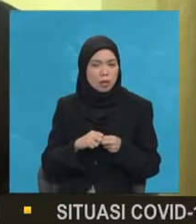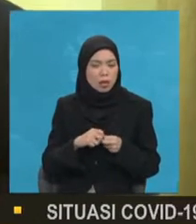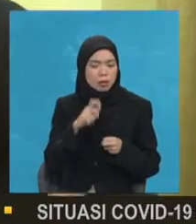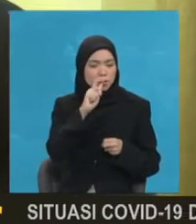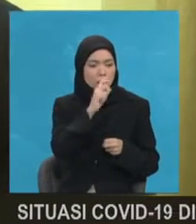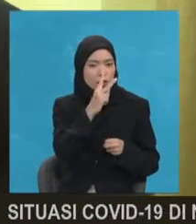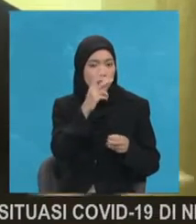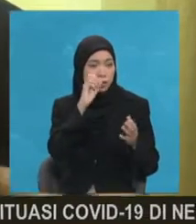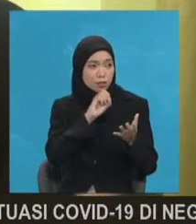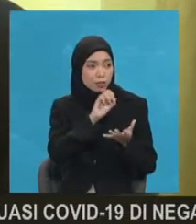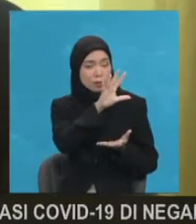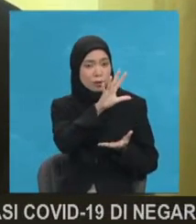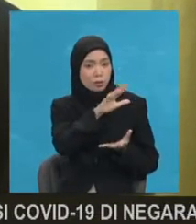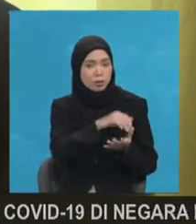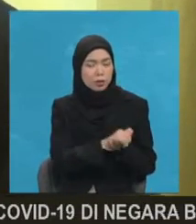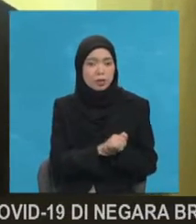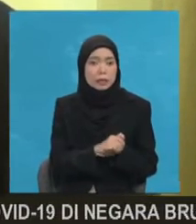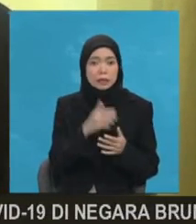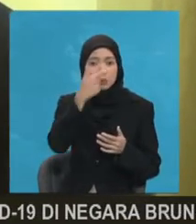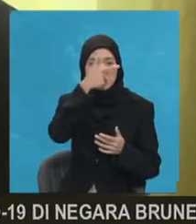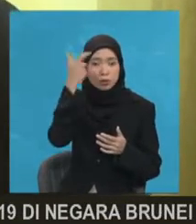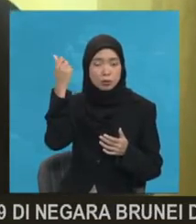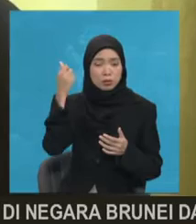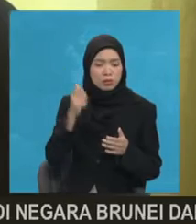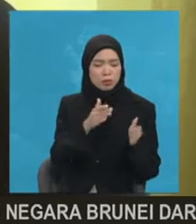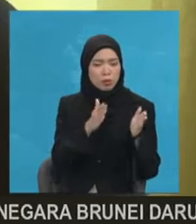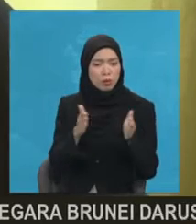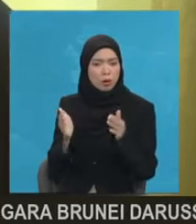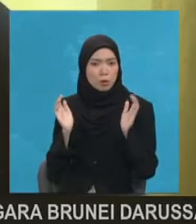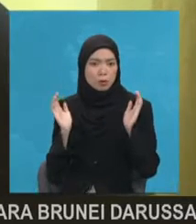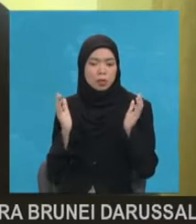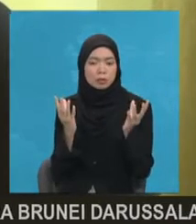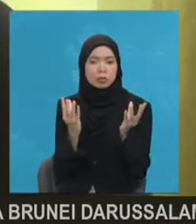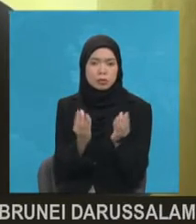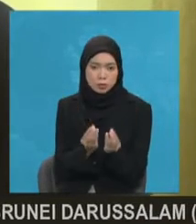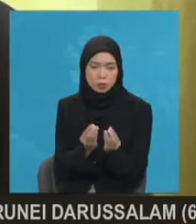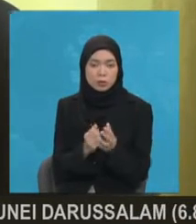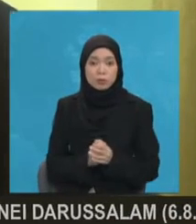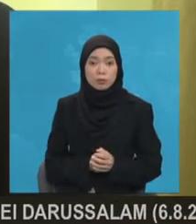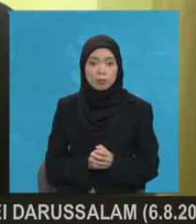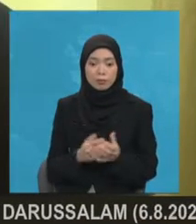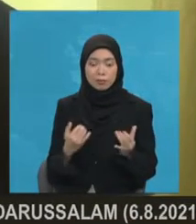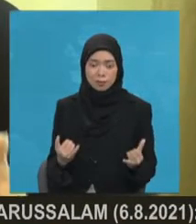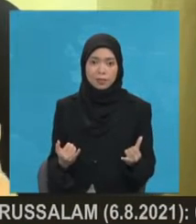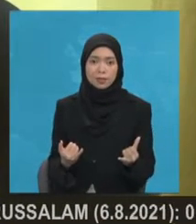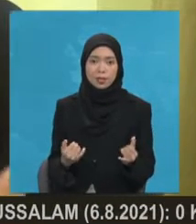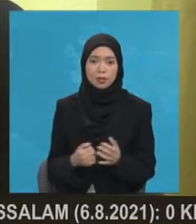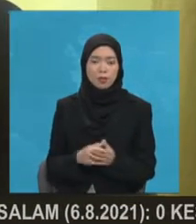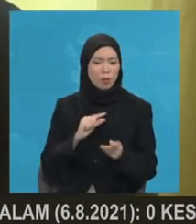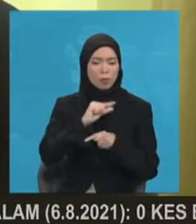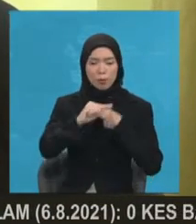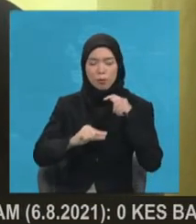chibishop pasal tanya population in ITB akan Benowo Because so many global platforms